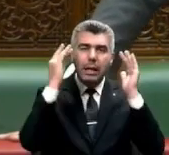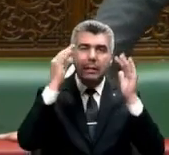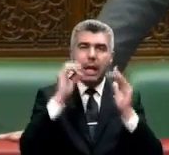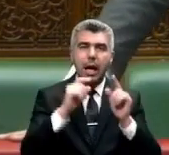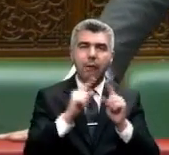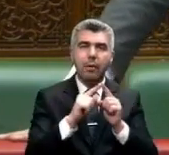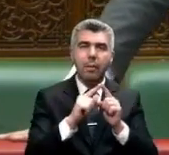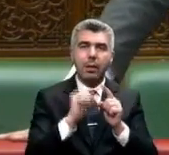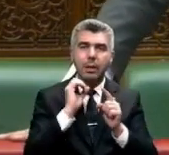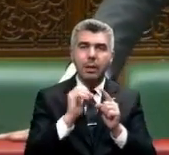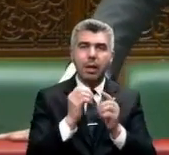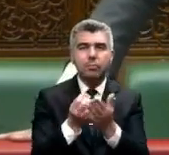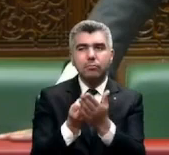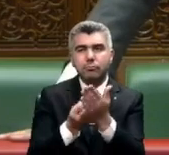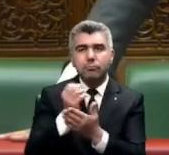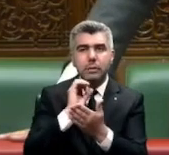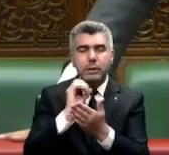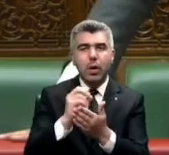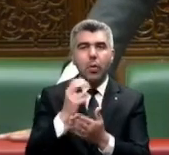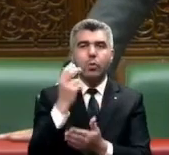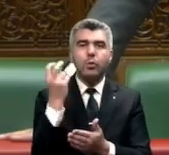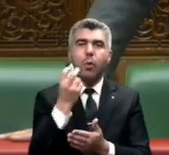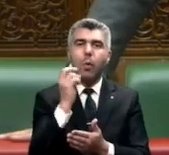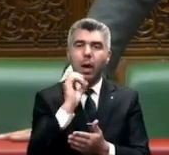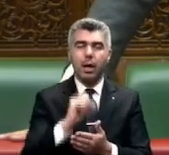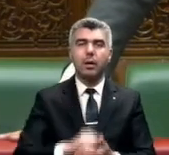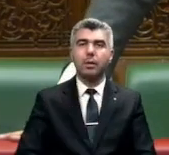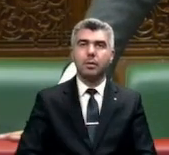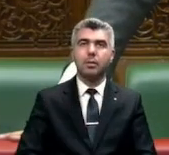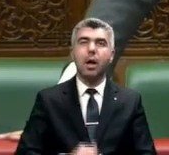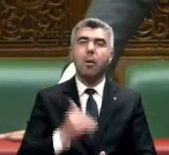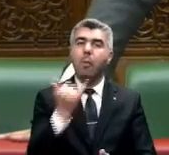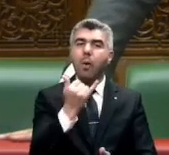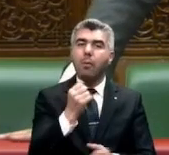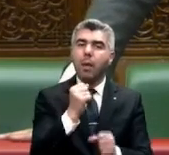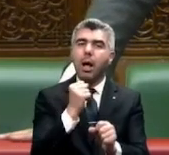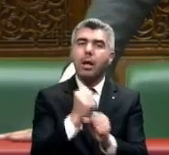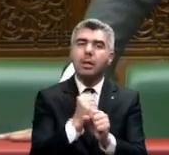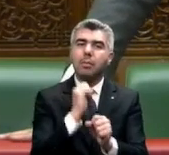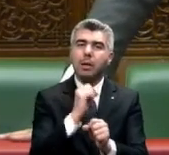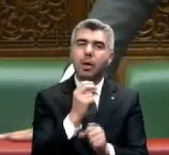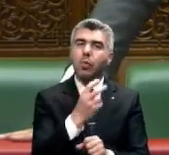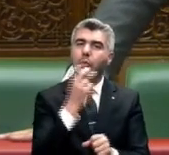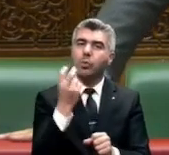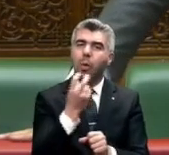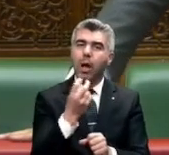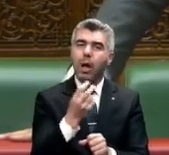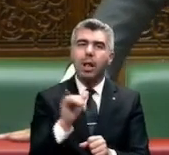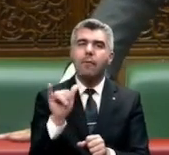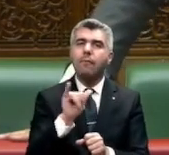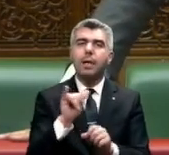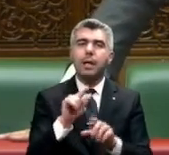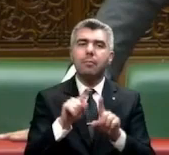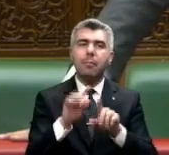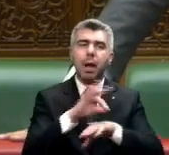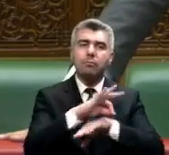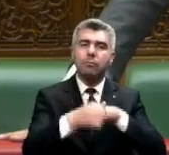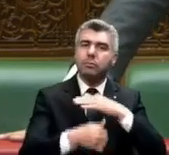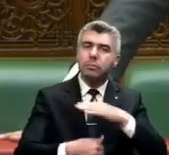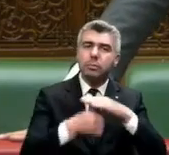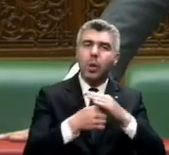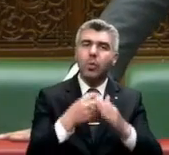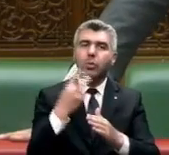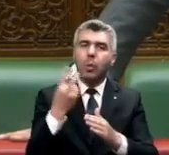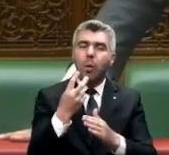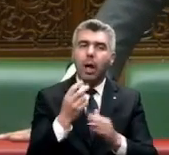السياحيه بالجوانب المتعلقه اولا ماسست هذا العمل ديال السياحه فين هو المرصد ديال السياحه فين هي